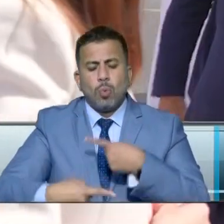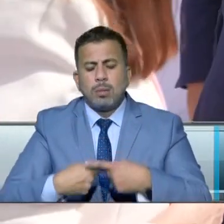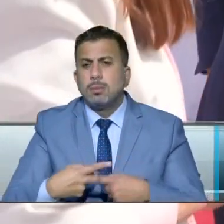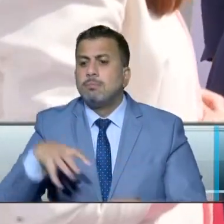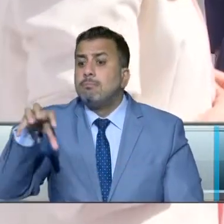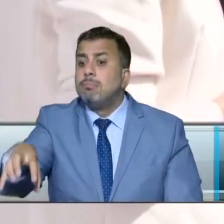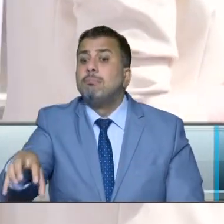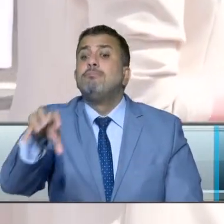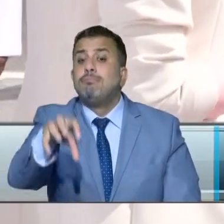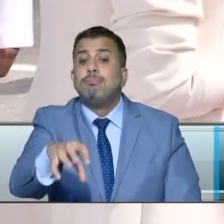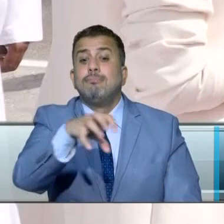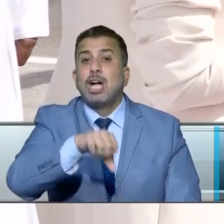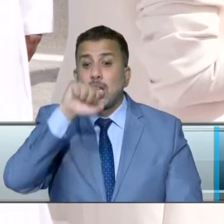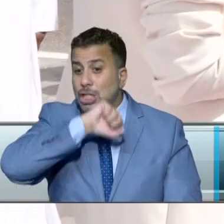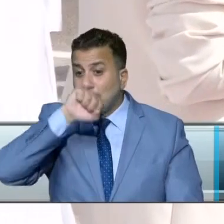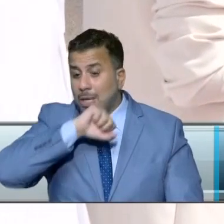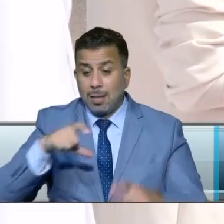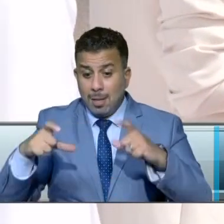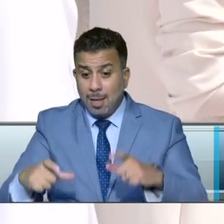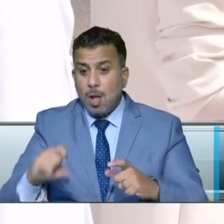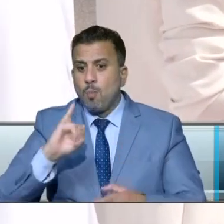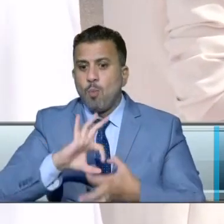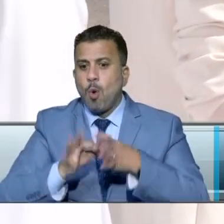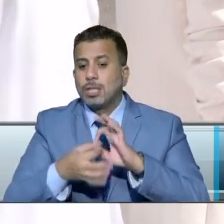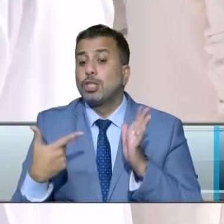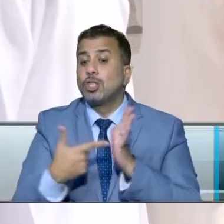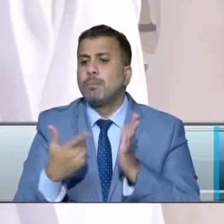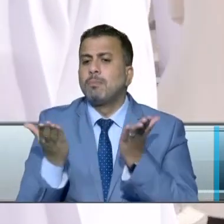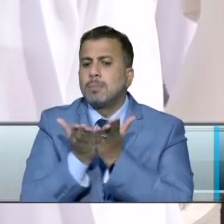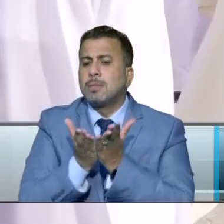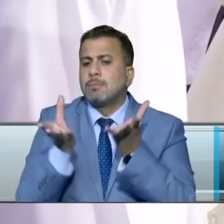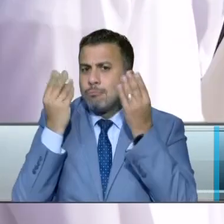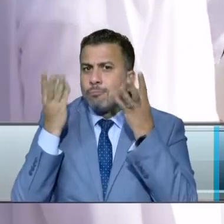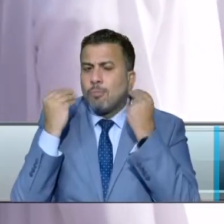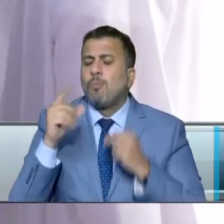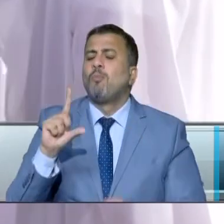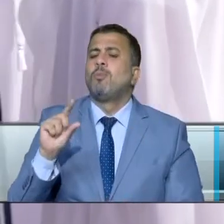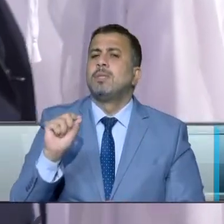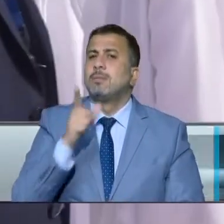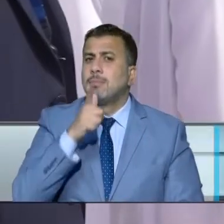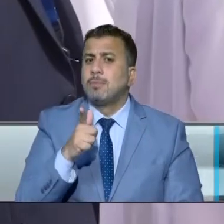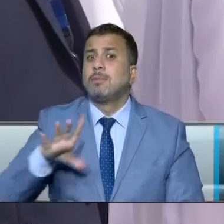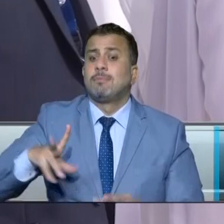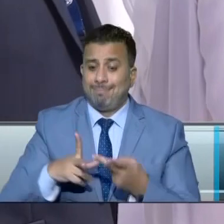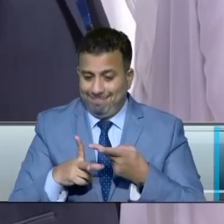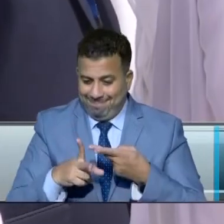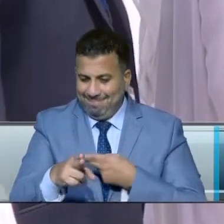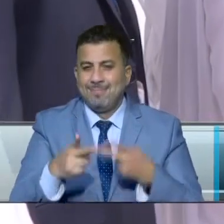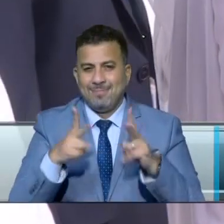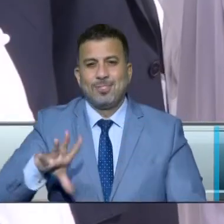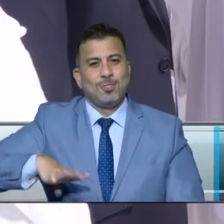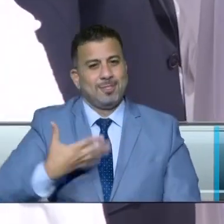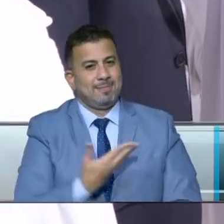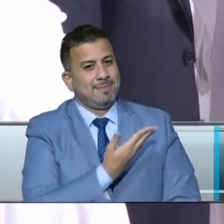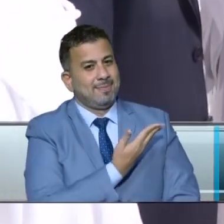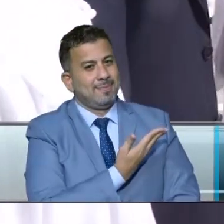مدن ومناطق اماره الشارقه باحدث المؤسسات الاكاديميه والتعليميه افتتح صاحب سمو الشيخ الدكتور سلطان بن